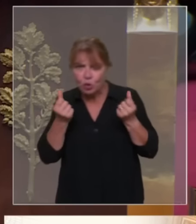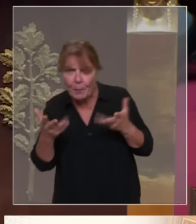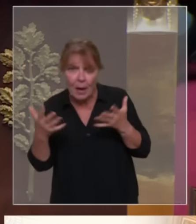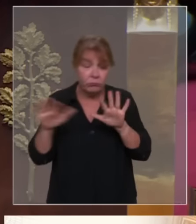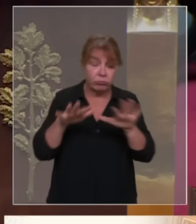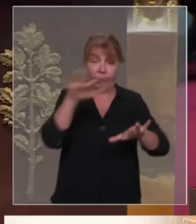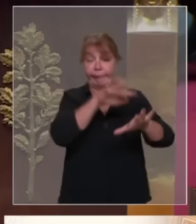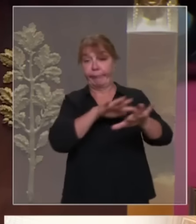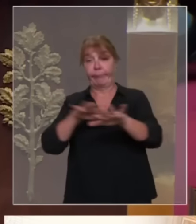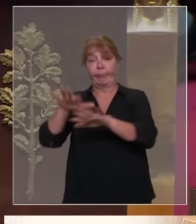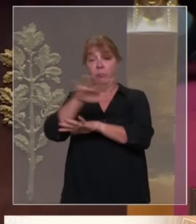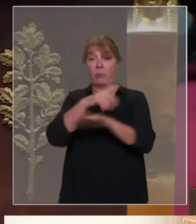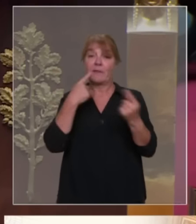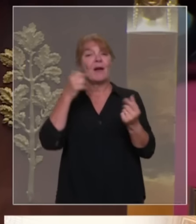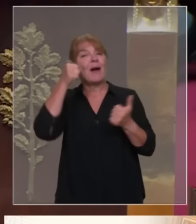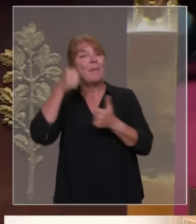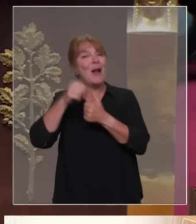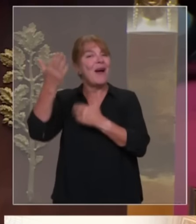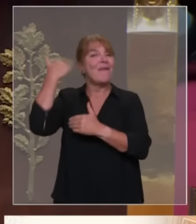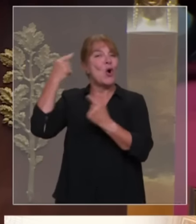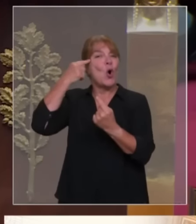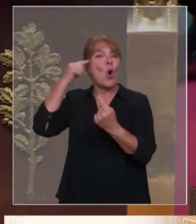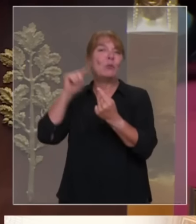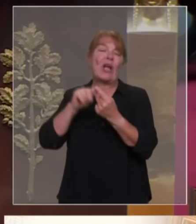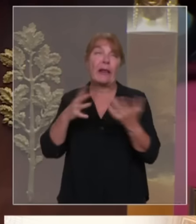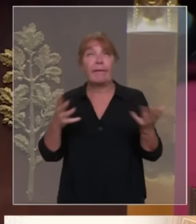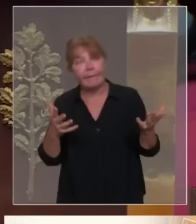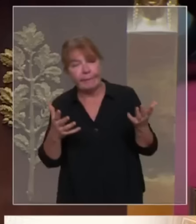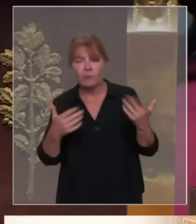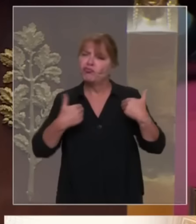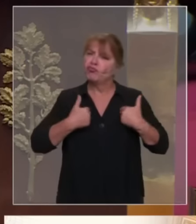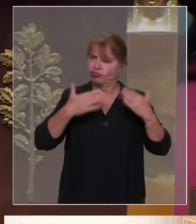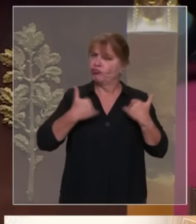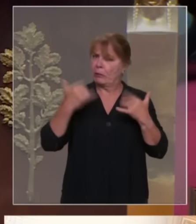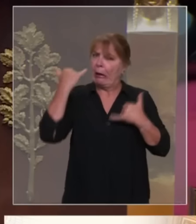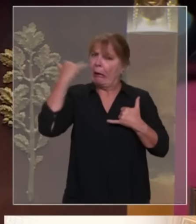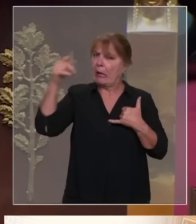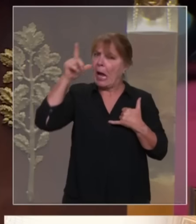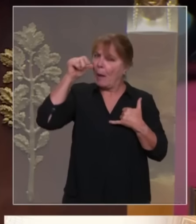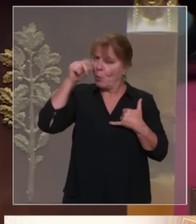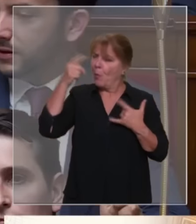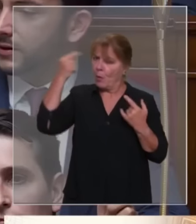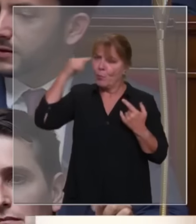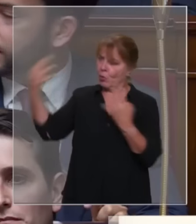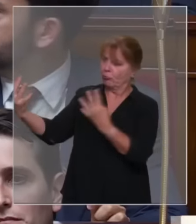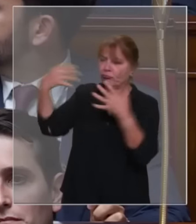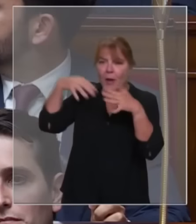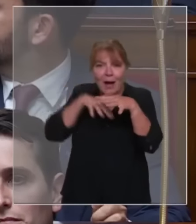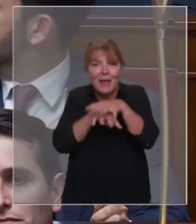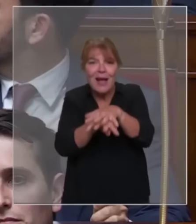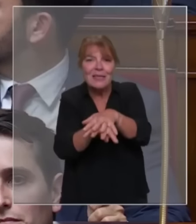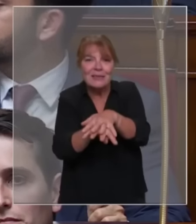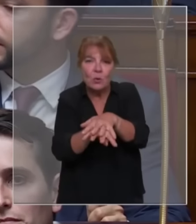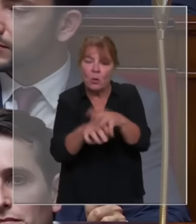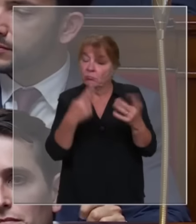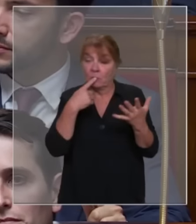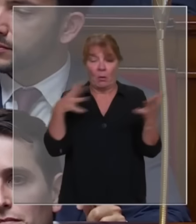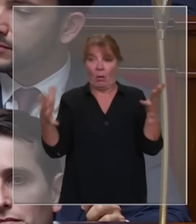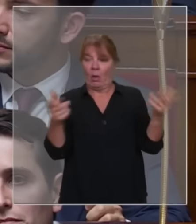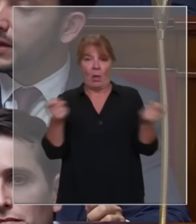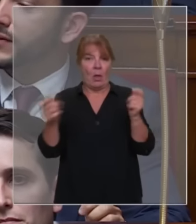satisfaisante notre objectif, et je dirais notre devoir républicain d'intégration. Le gouvernement travaillera à un traitement